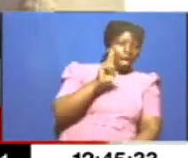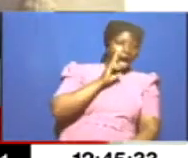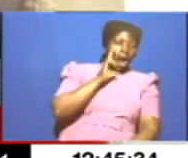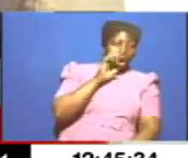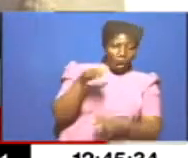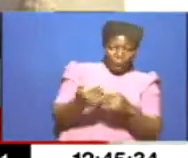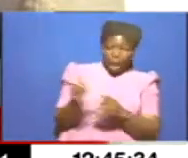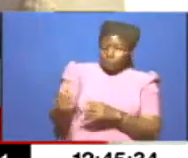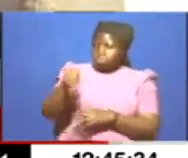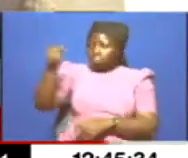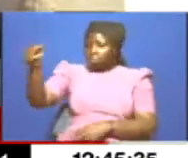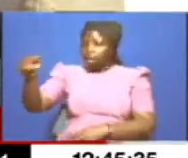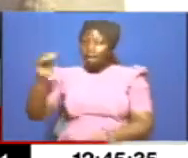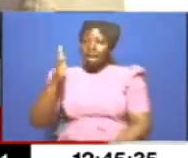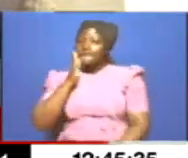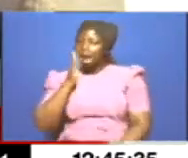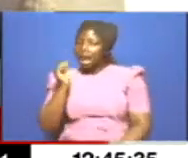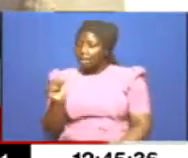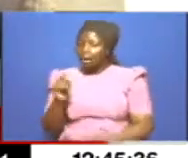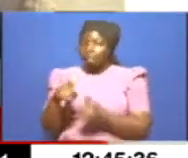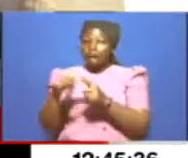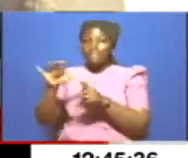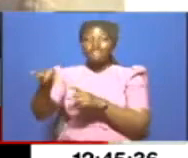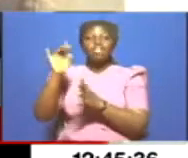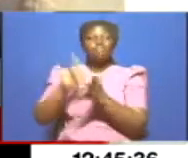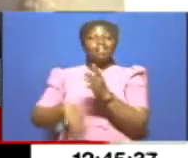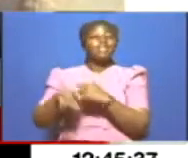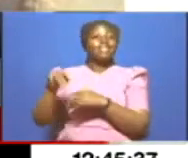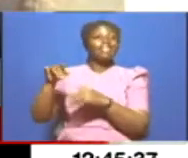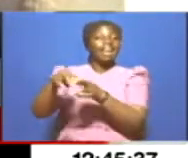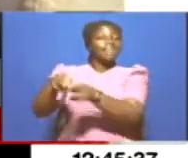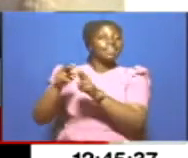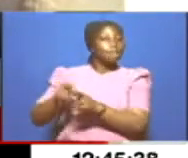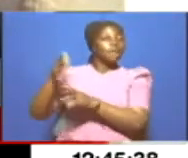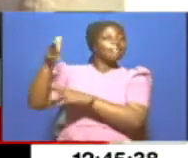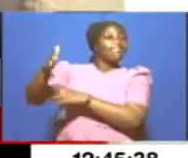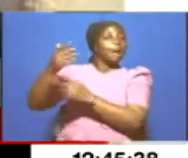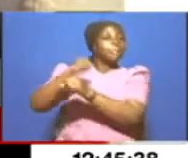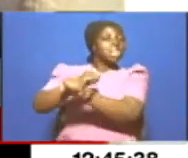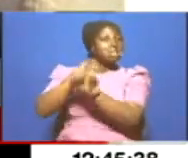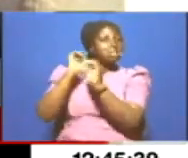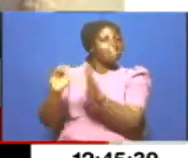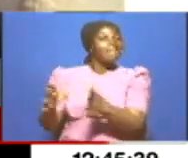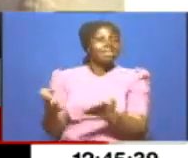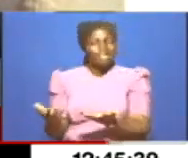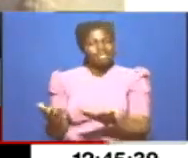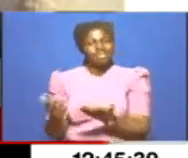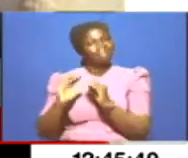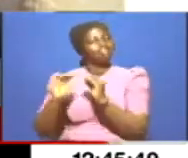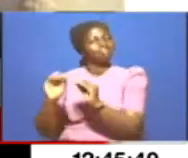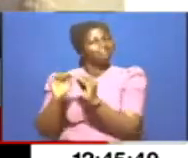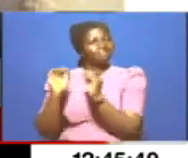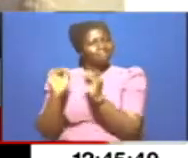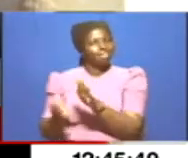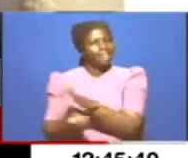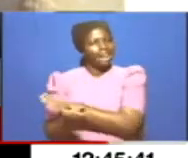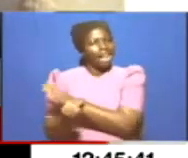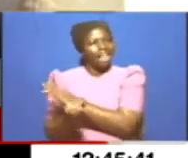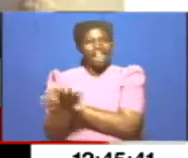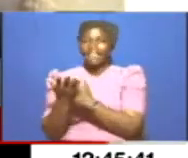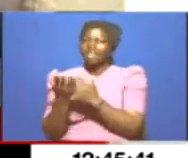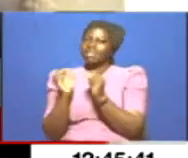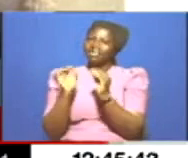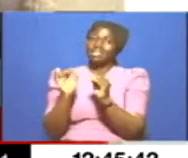shushu, unaenda kupata ameharibiwa huko. Badala ya kulindwa, badala ya kupewa mafunzo, mtoto ameharibiwa. Hata